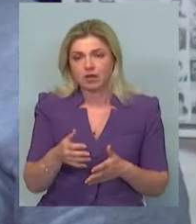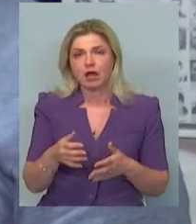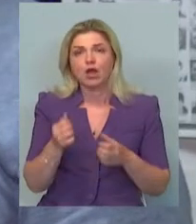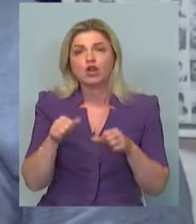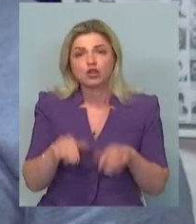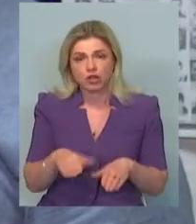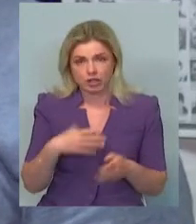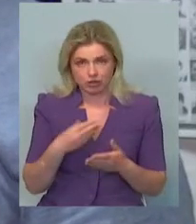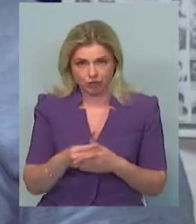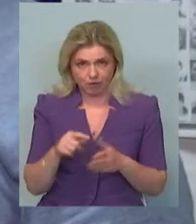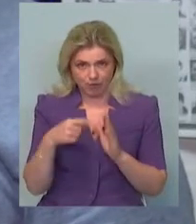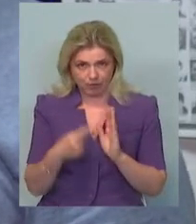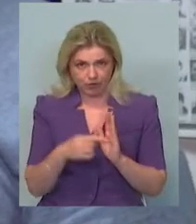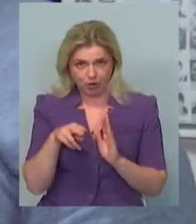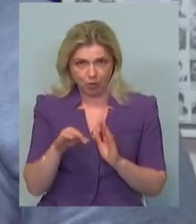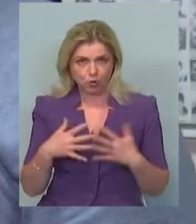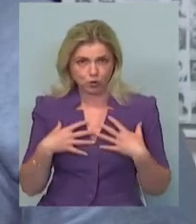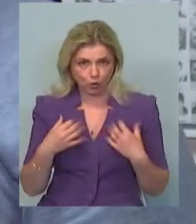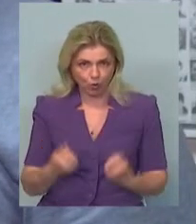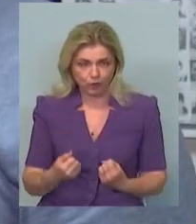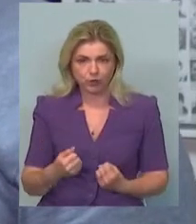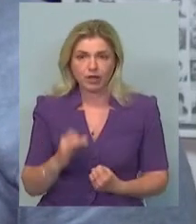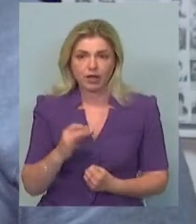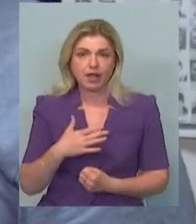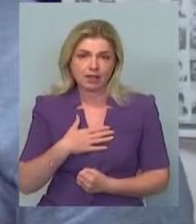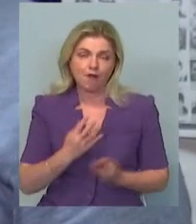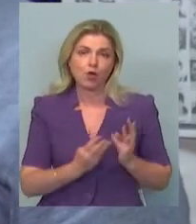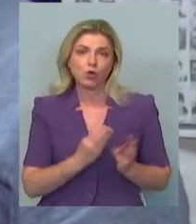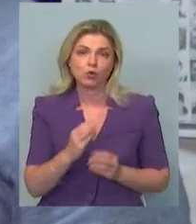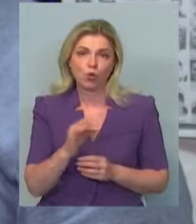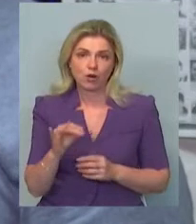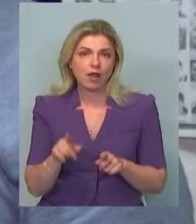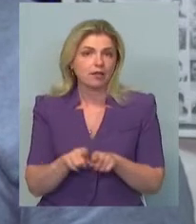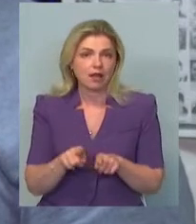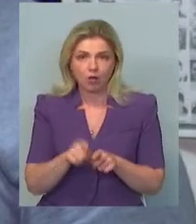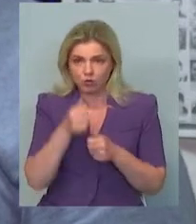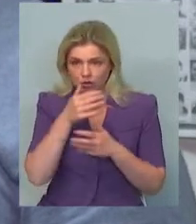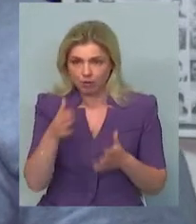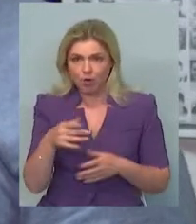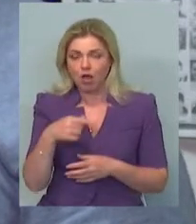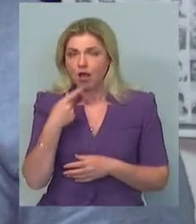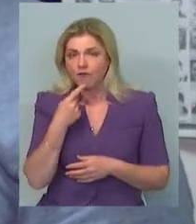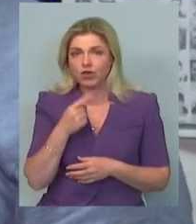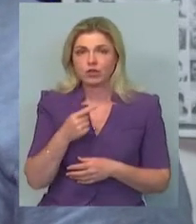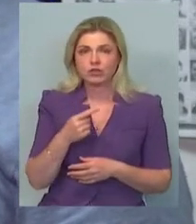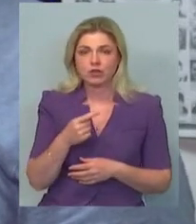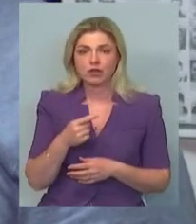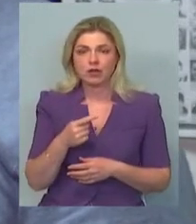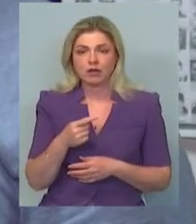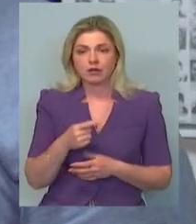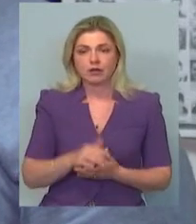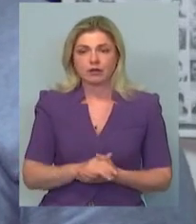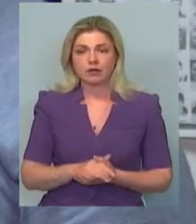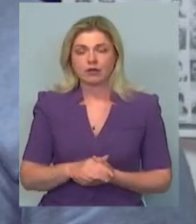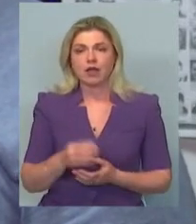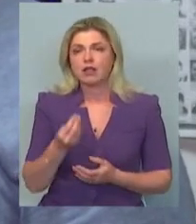розрішити свої питання по здоров'ю. І наші волонтери також не можуть, умовно кажучи, відриваючи всі свої там